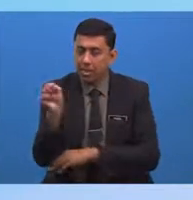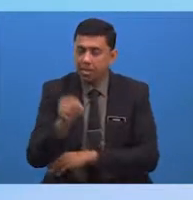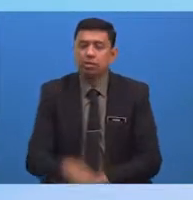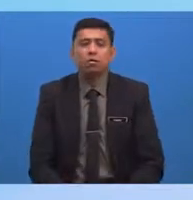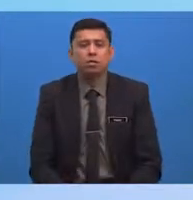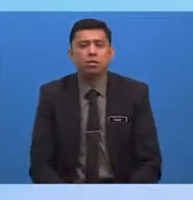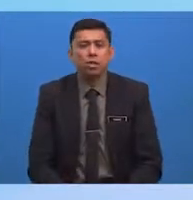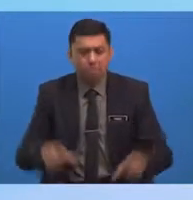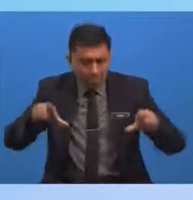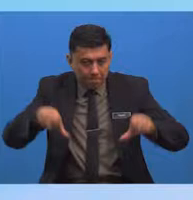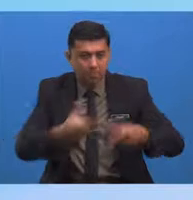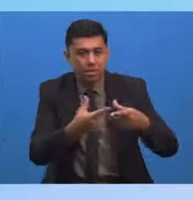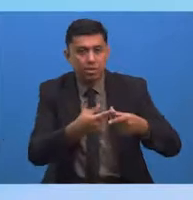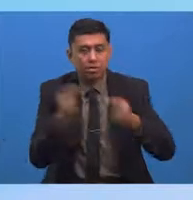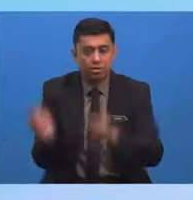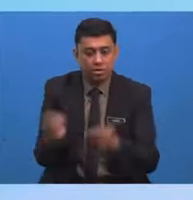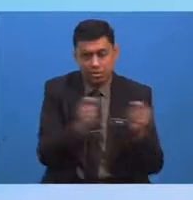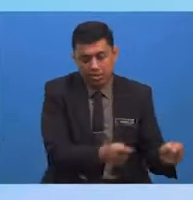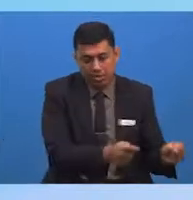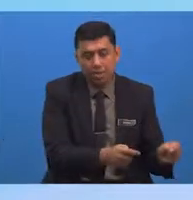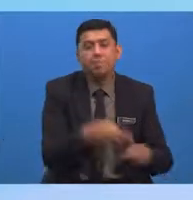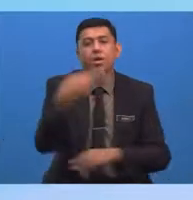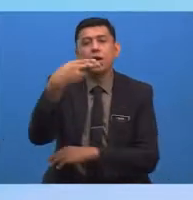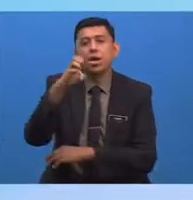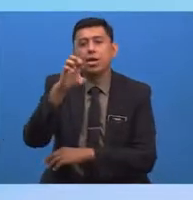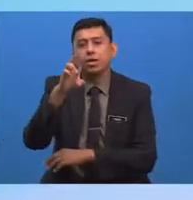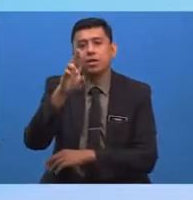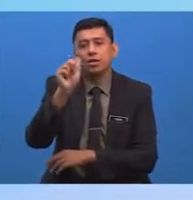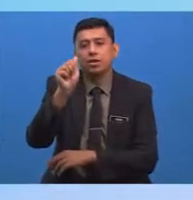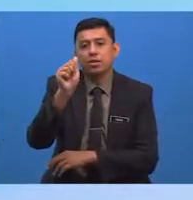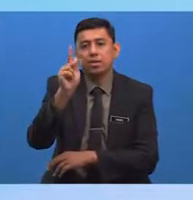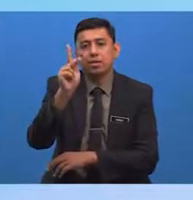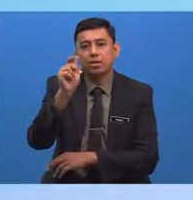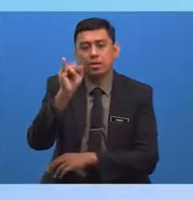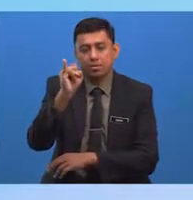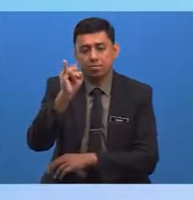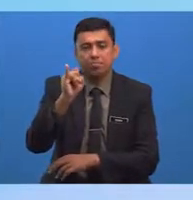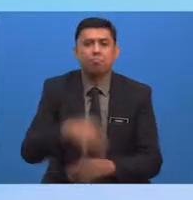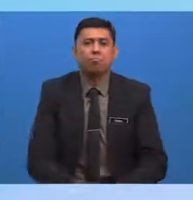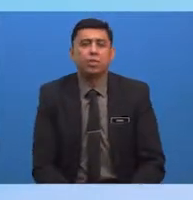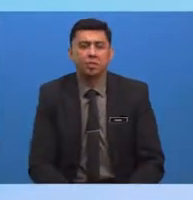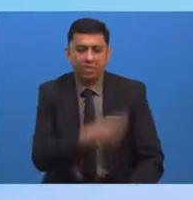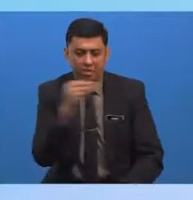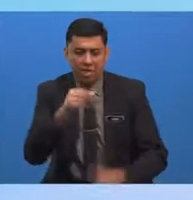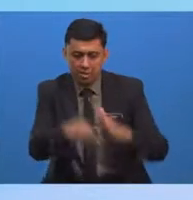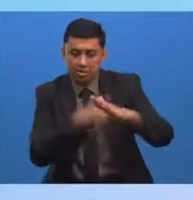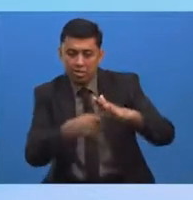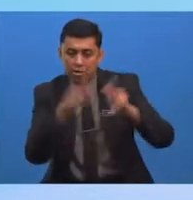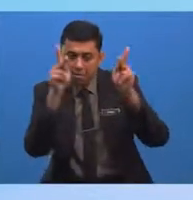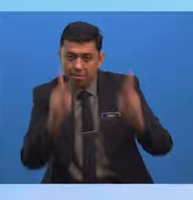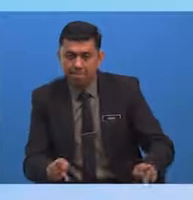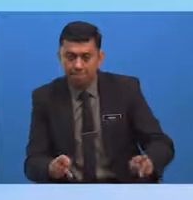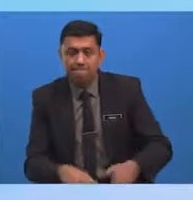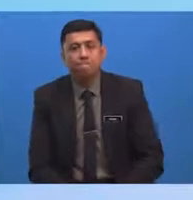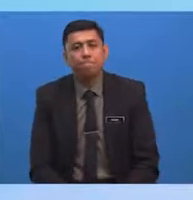Seterusnya, Brooke melaksanakan pentadbiran berhierarki dan pentadbiran berasaskan kaum. Perundangan